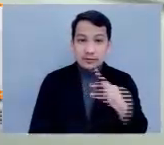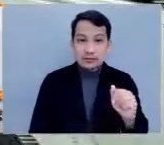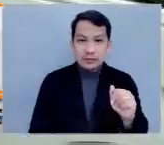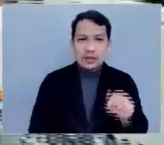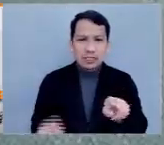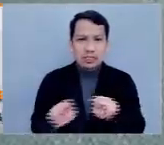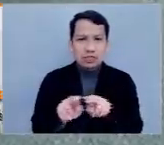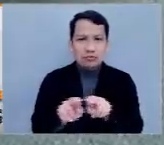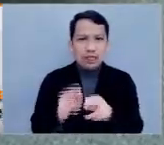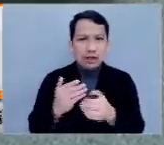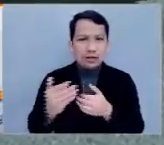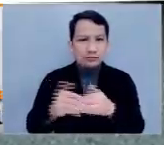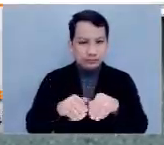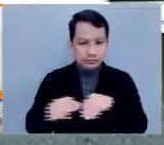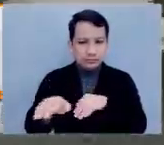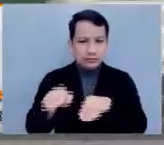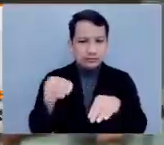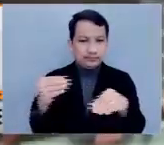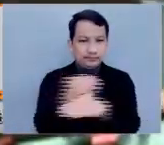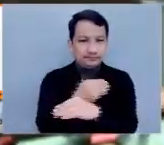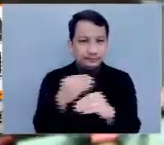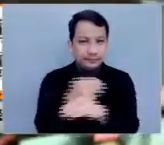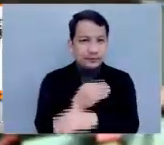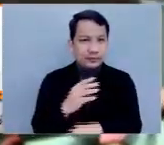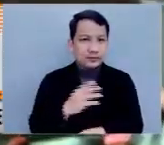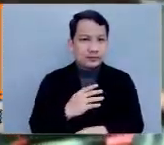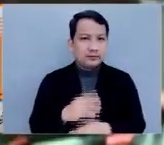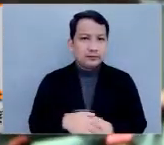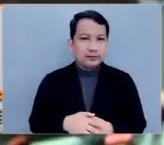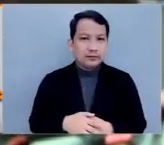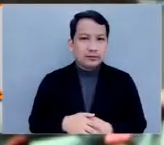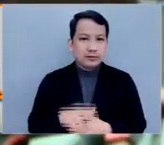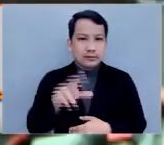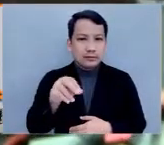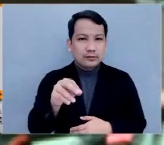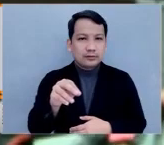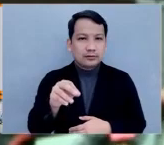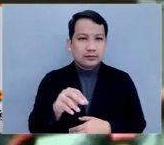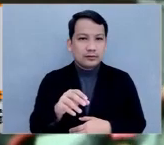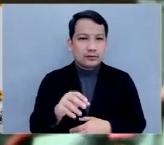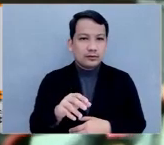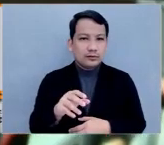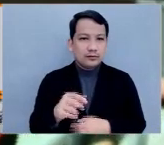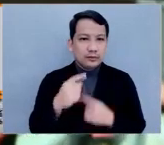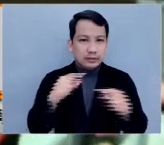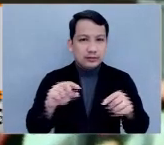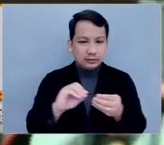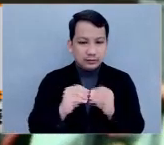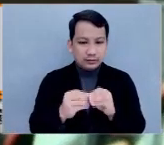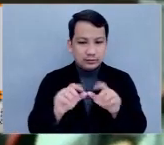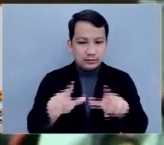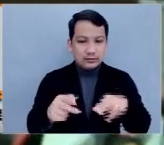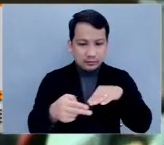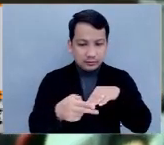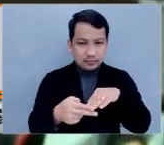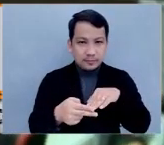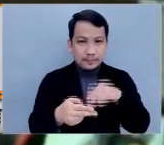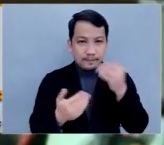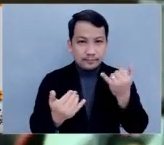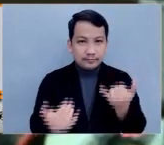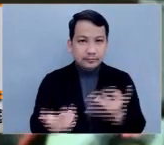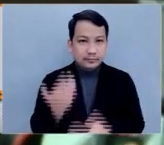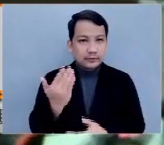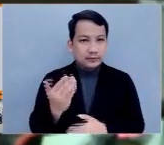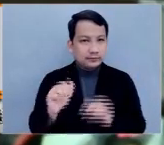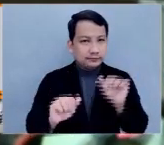daloy ng traffic sa kabila ng tigil pasada. No need para i-suspend natin ang ating number coding. Assessment of this morning's rush